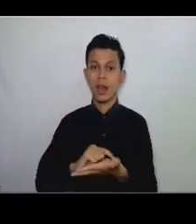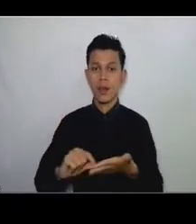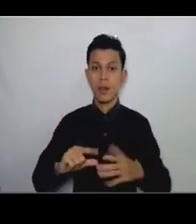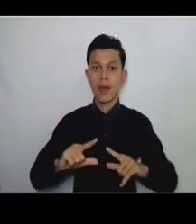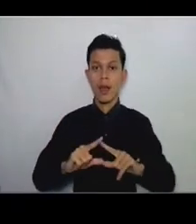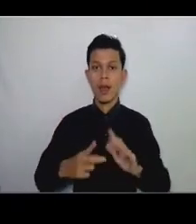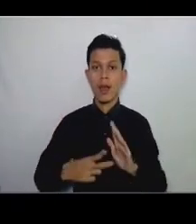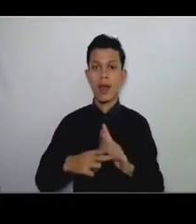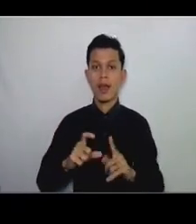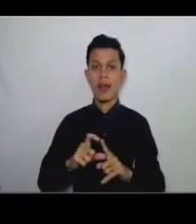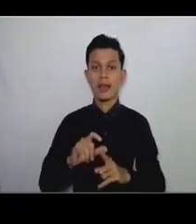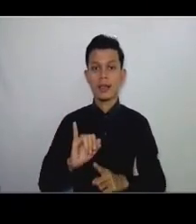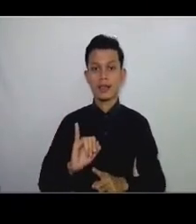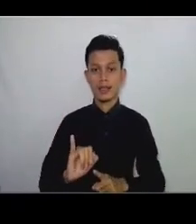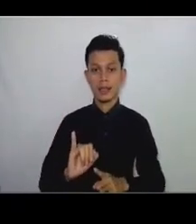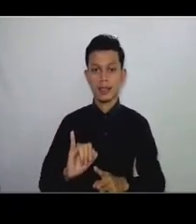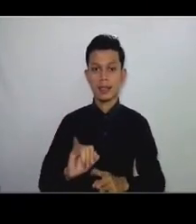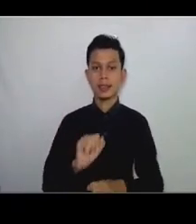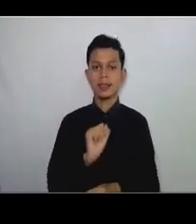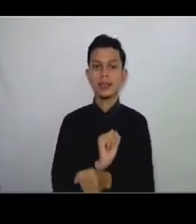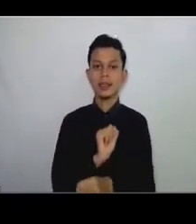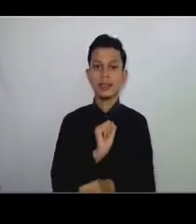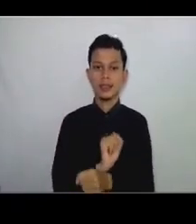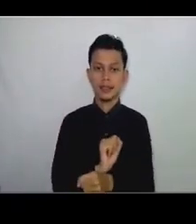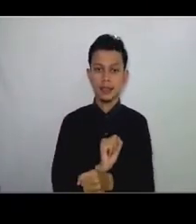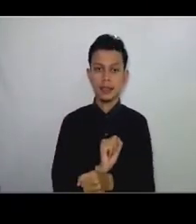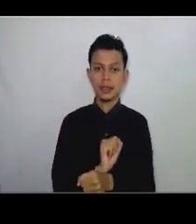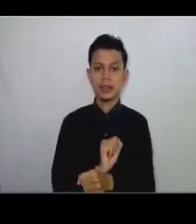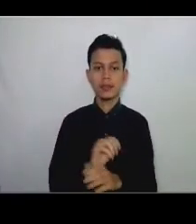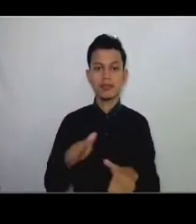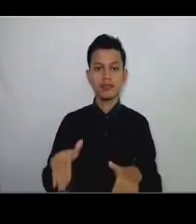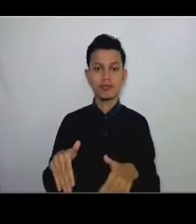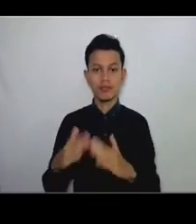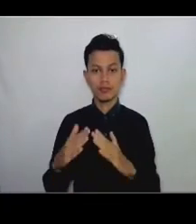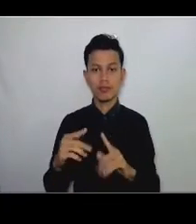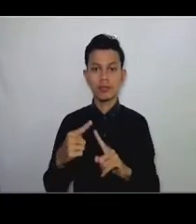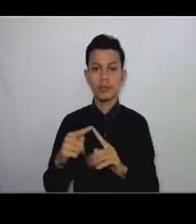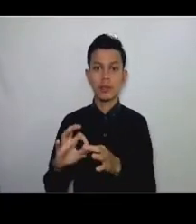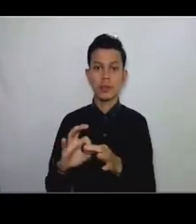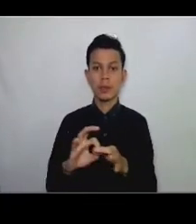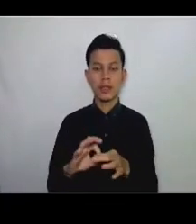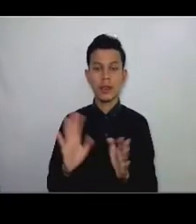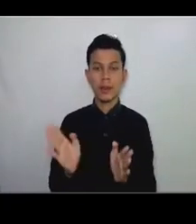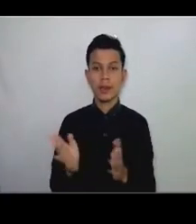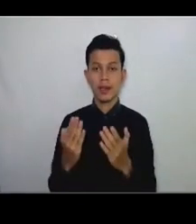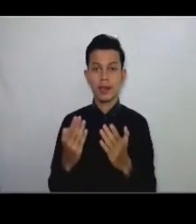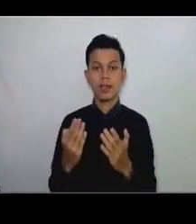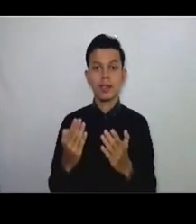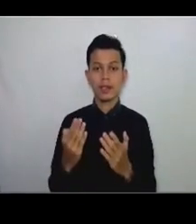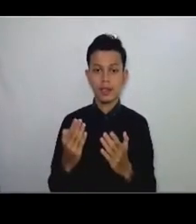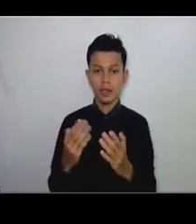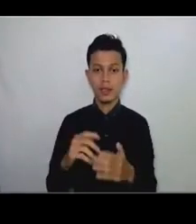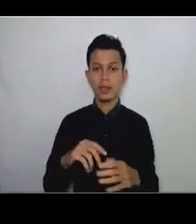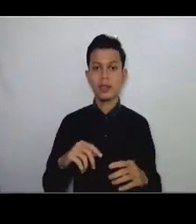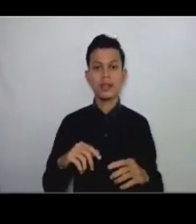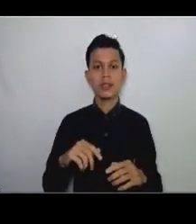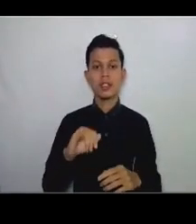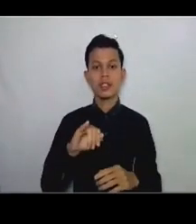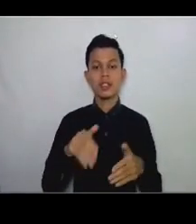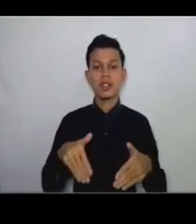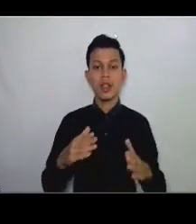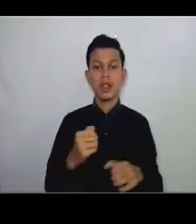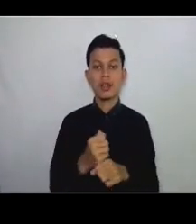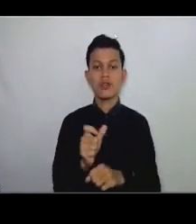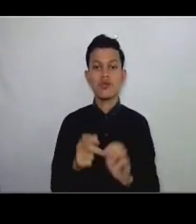Andi Rahadian pekerjaan pemrakarsa dan mitra pendiri cofounder alamat Jalan Guntur 15